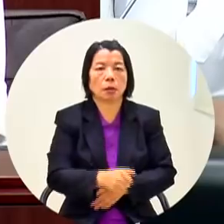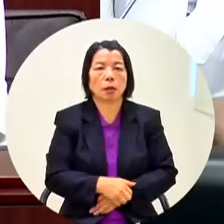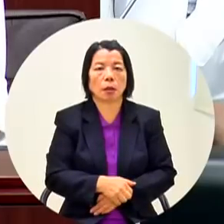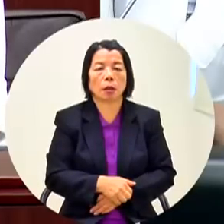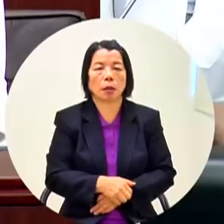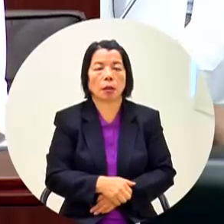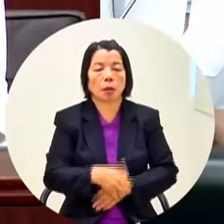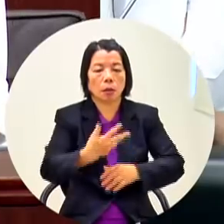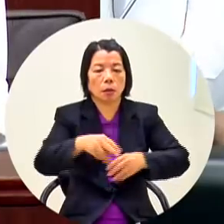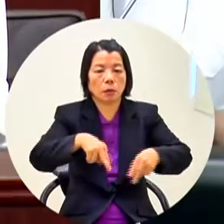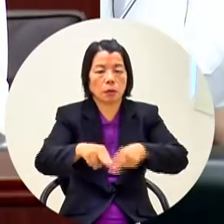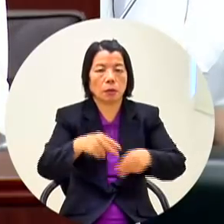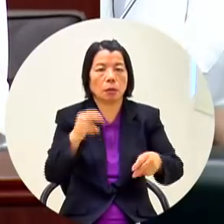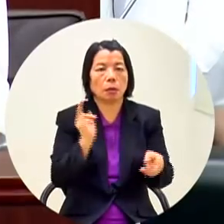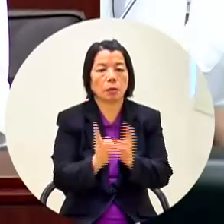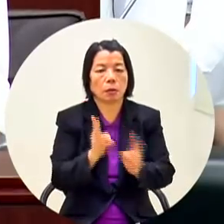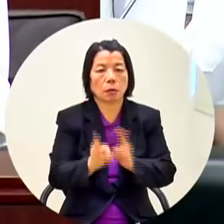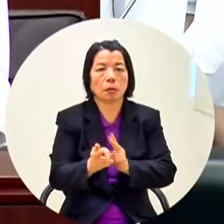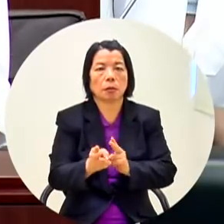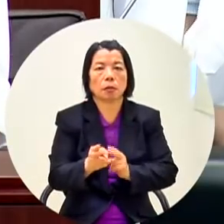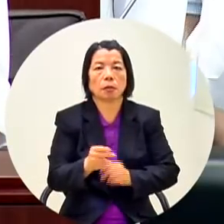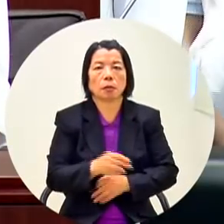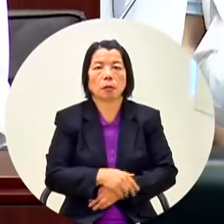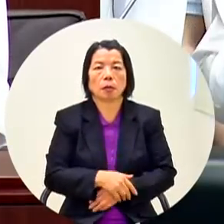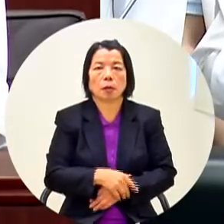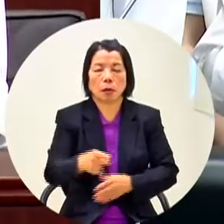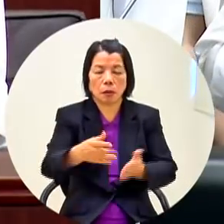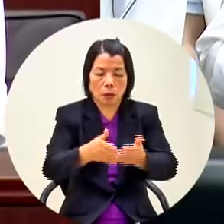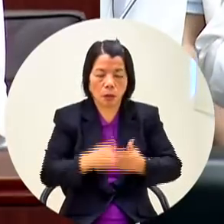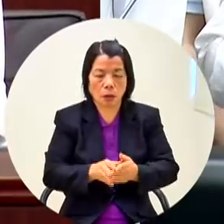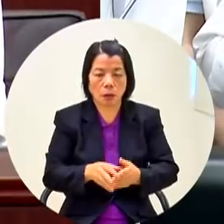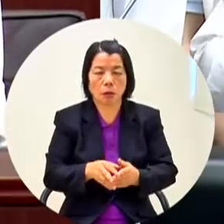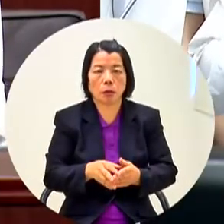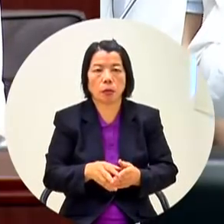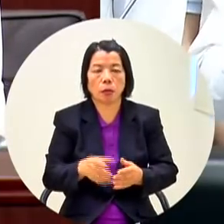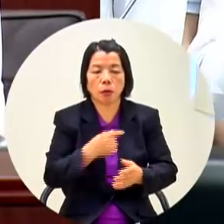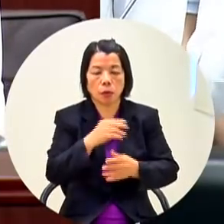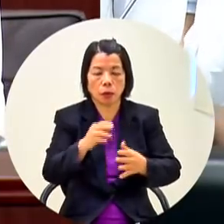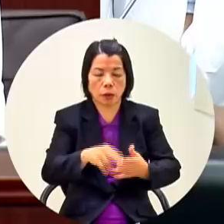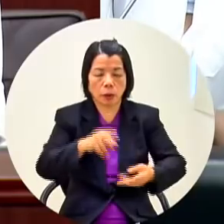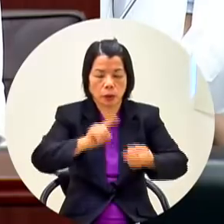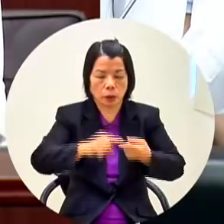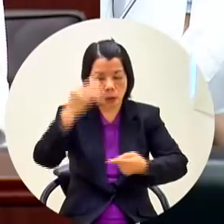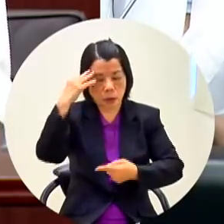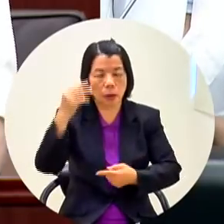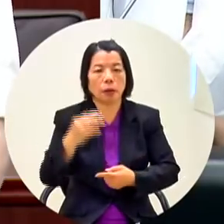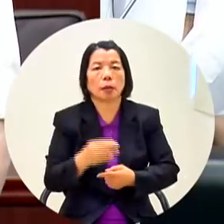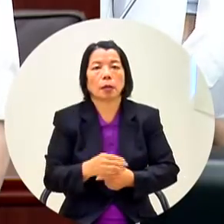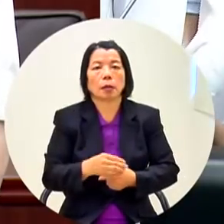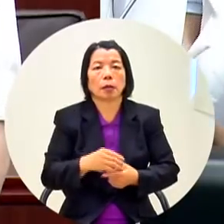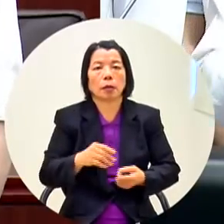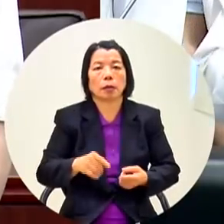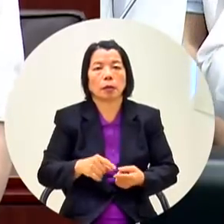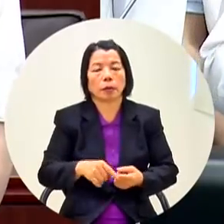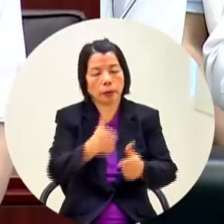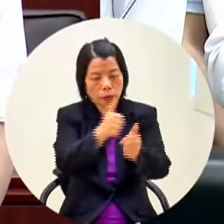没有道歉没啦？你二倍金用你防疫才一成而已。 我想提出三个感谢 之後。你现在已经用掉了八